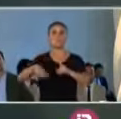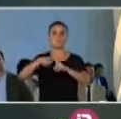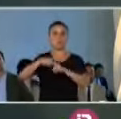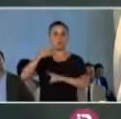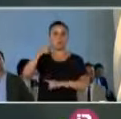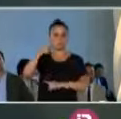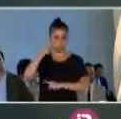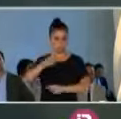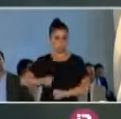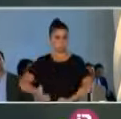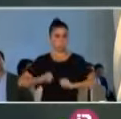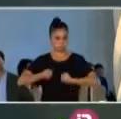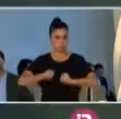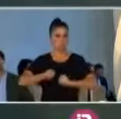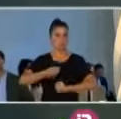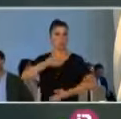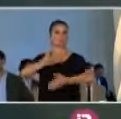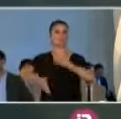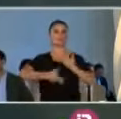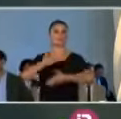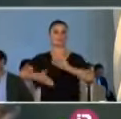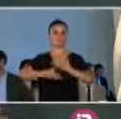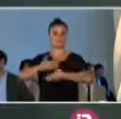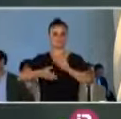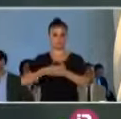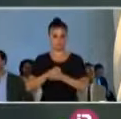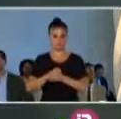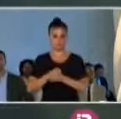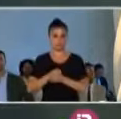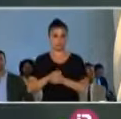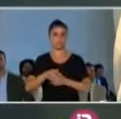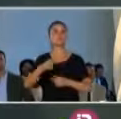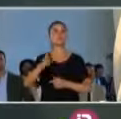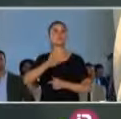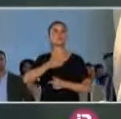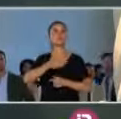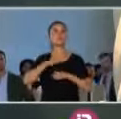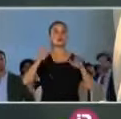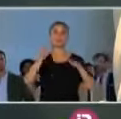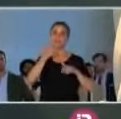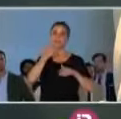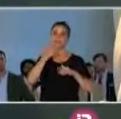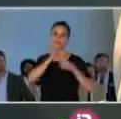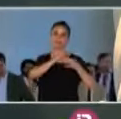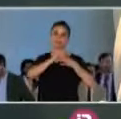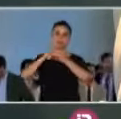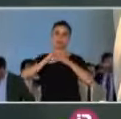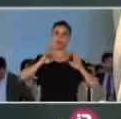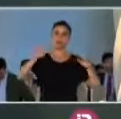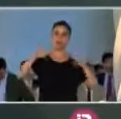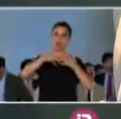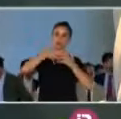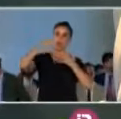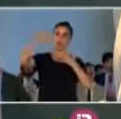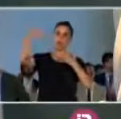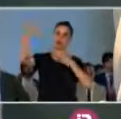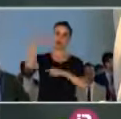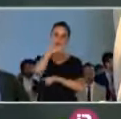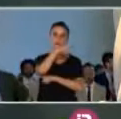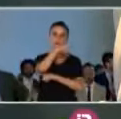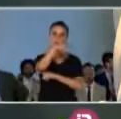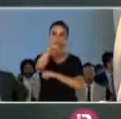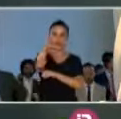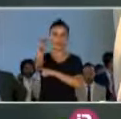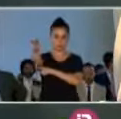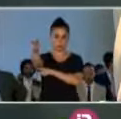conscient que només així el podrà vèncer. La nostra volada és llarga, mira enfora, però tenim un poc més de pressa que el